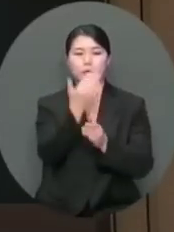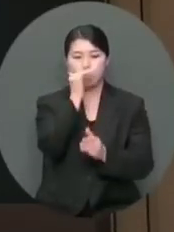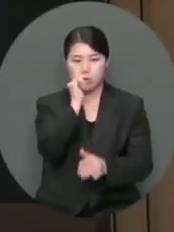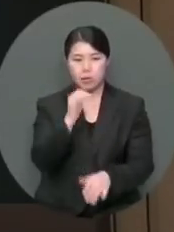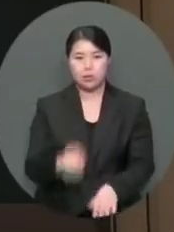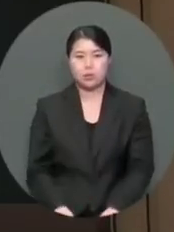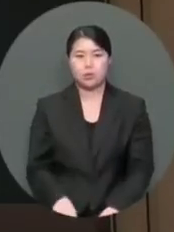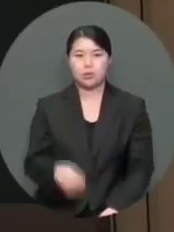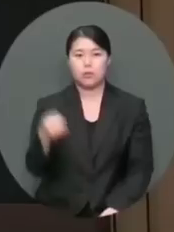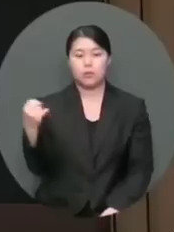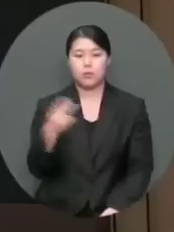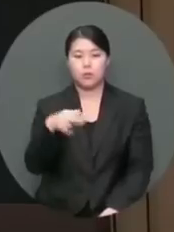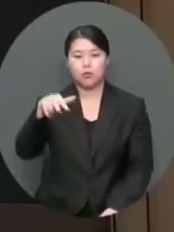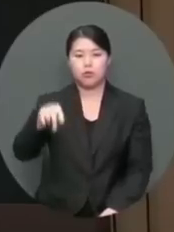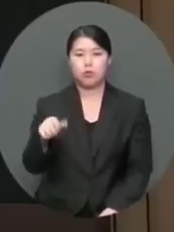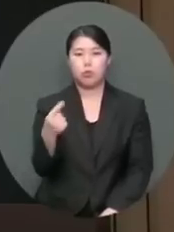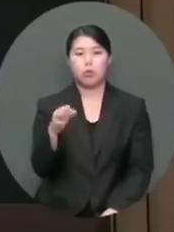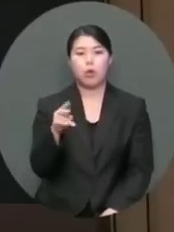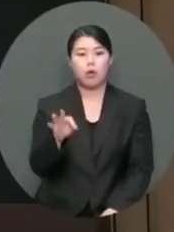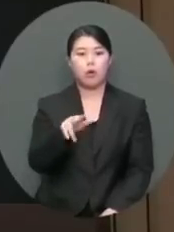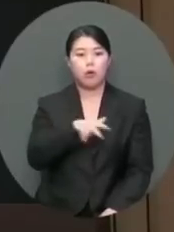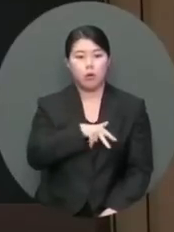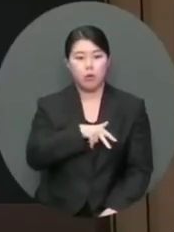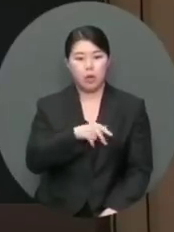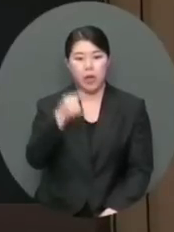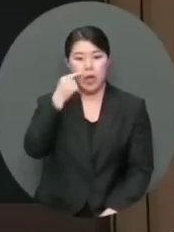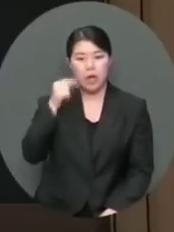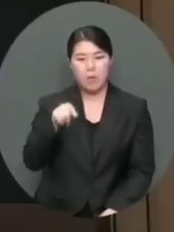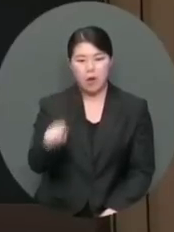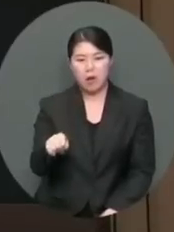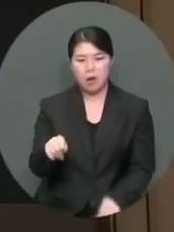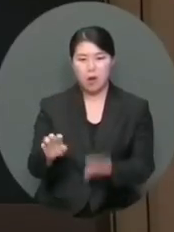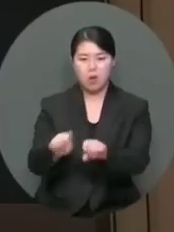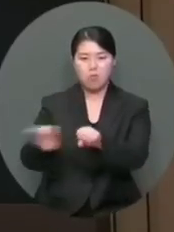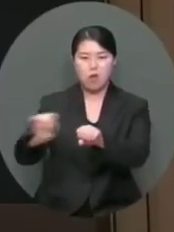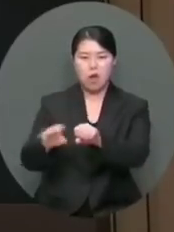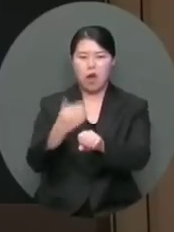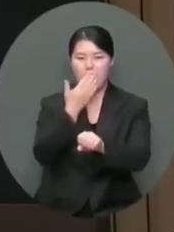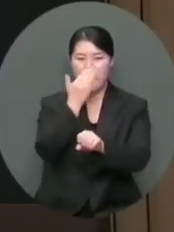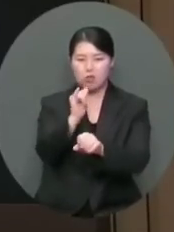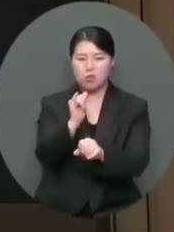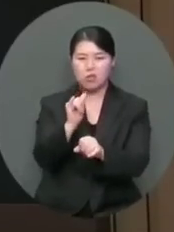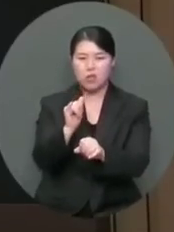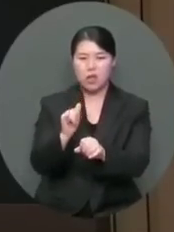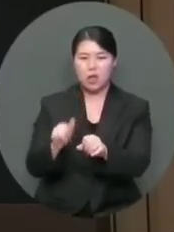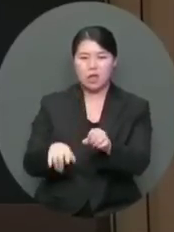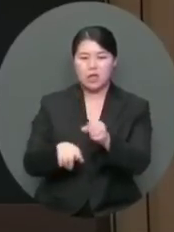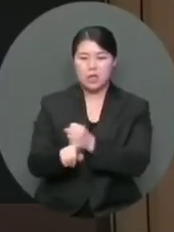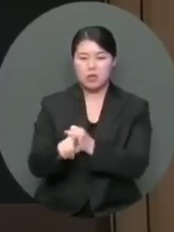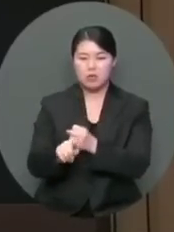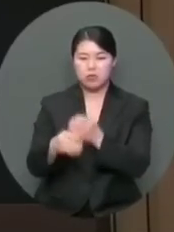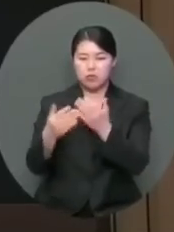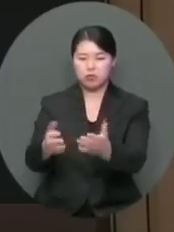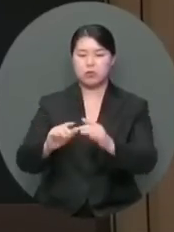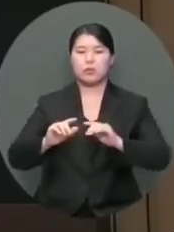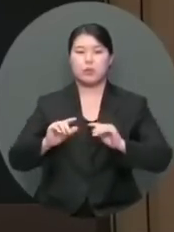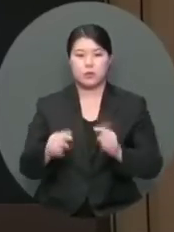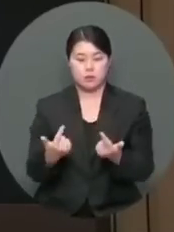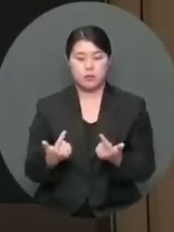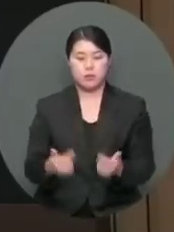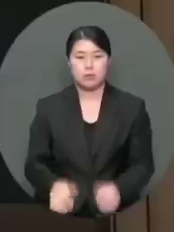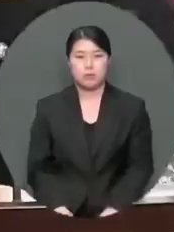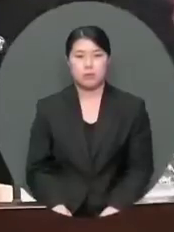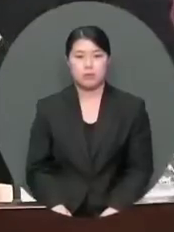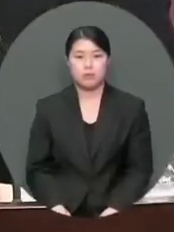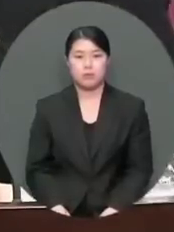당시 국민의힘 대표 권한대행은 일본 따위에게 오염수 방출을 정당화할 수 있는 어떤 빌미도 우리가 먼저 제공해서는 안